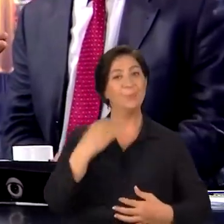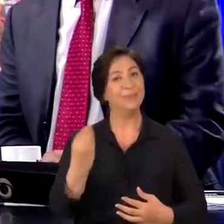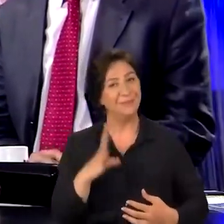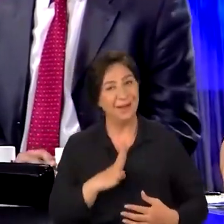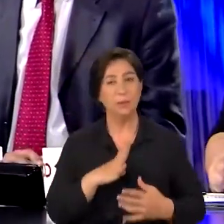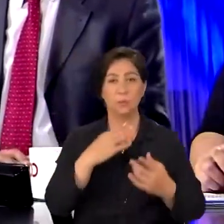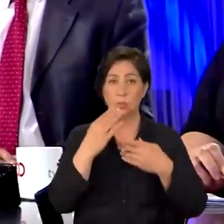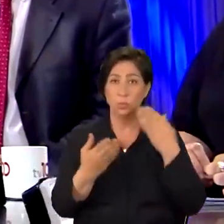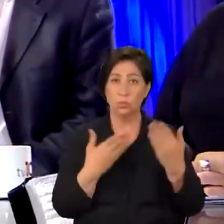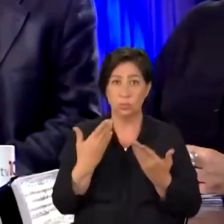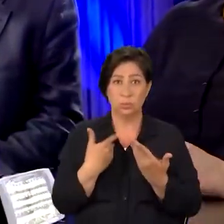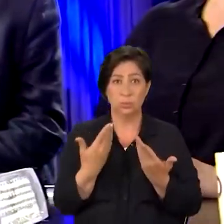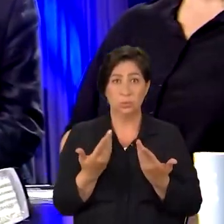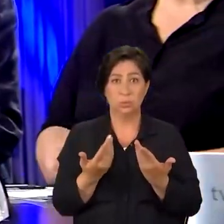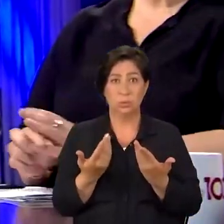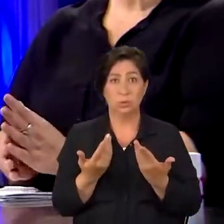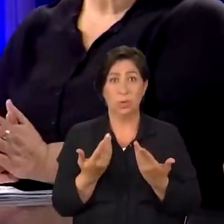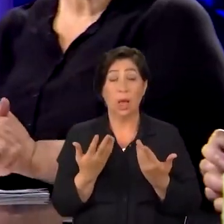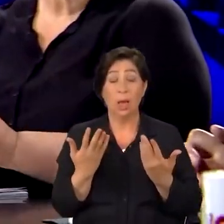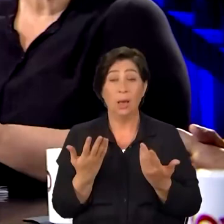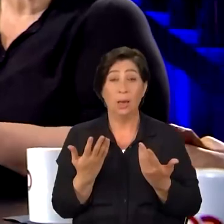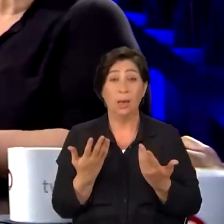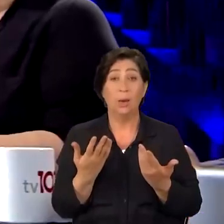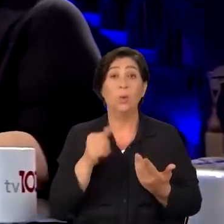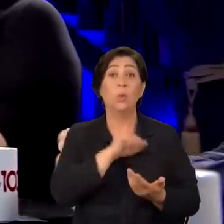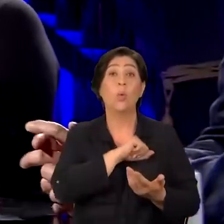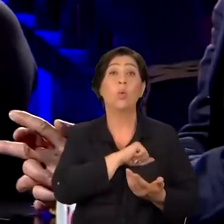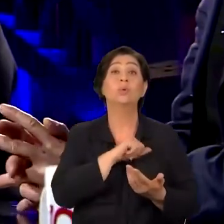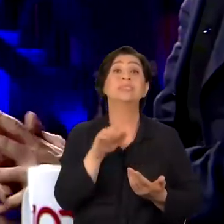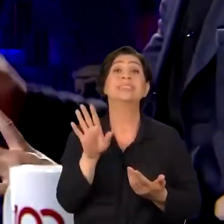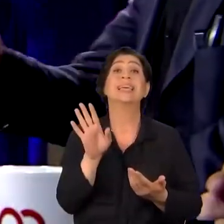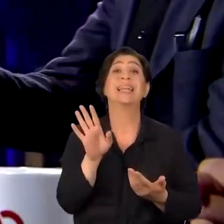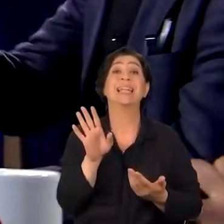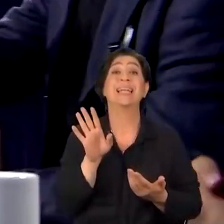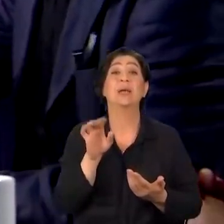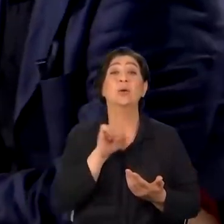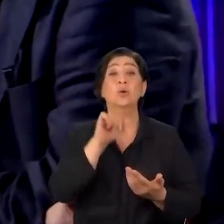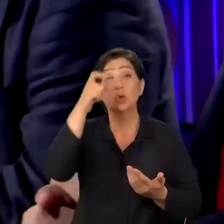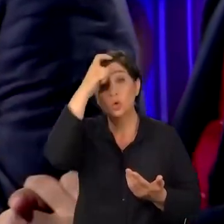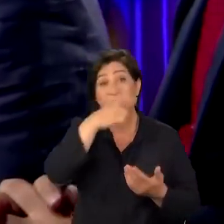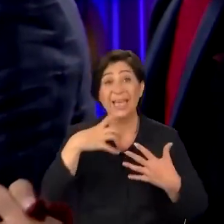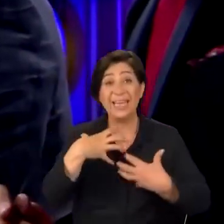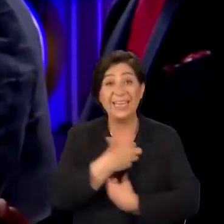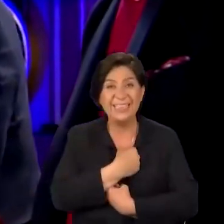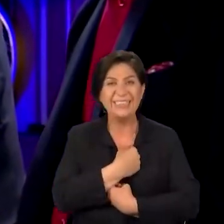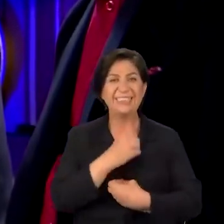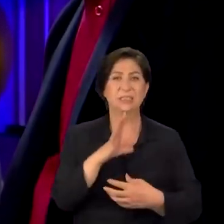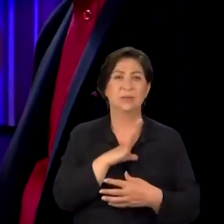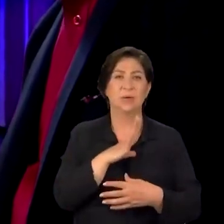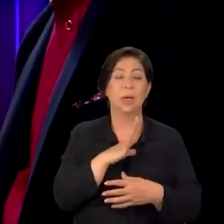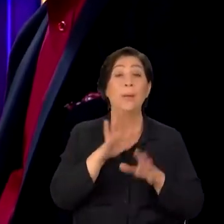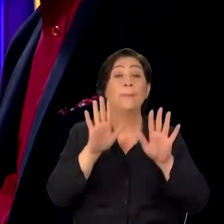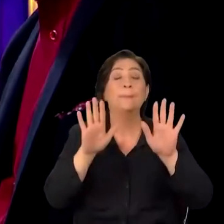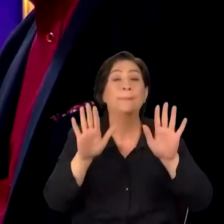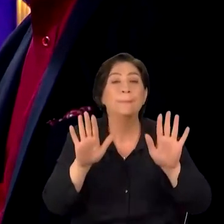yoksa o zaman başka bir şeyden bahsedelim. Çünkü fevkalade yani. Korkuyoruz. Evet. Korkuyoruz değil. Ne yapıyoruz? Türkiye krizde. Ama